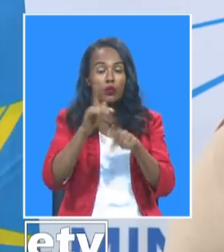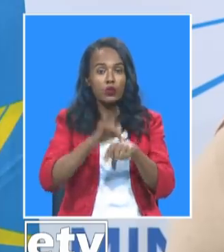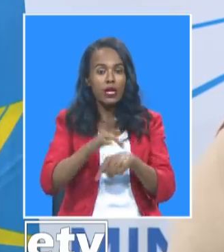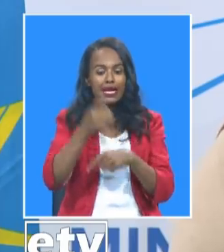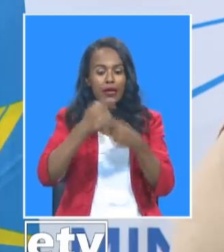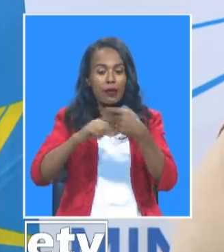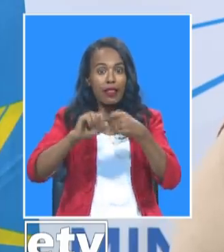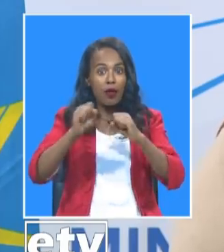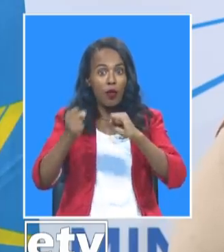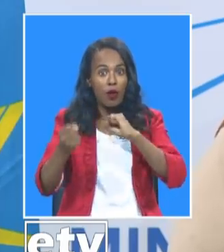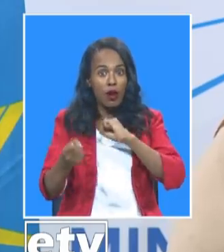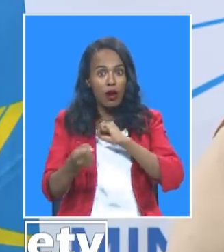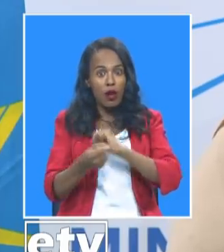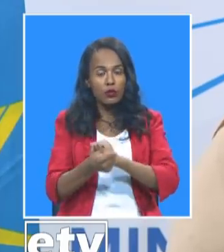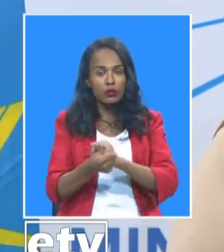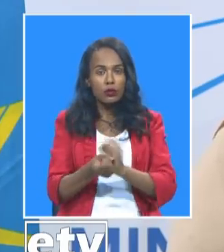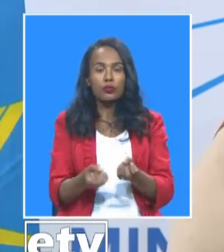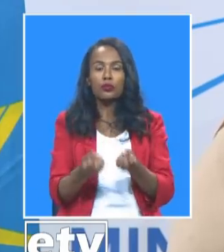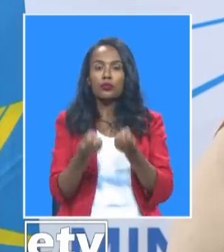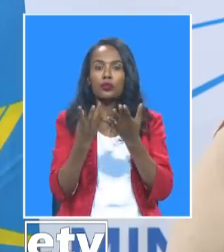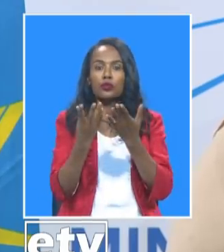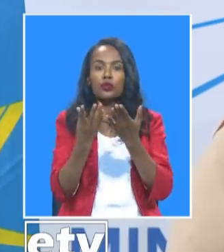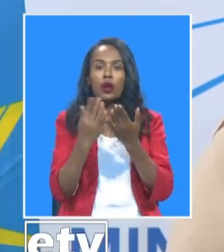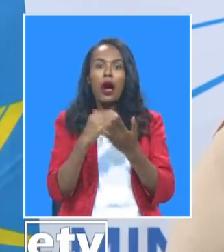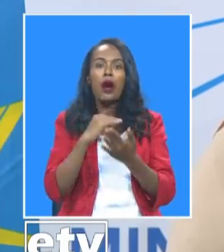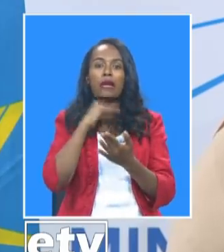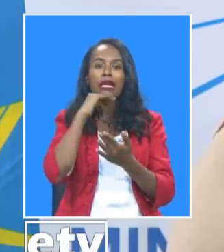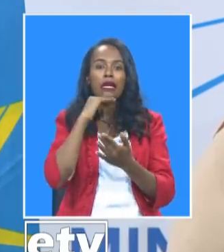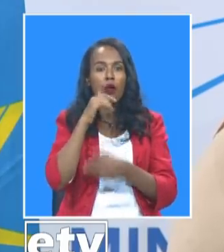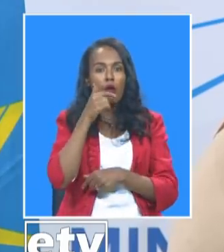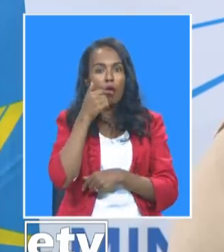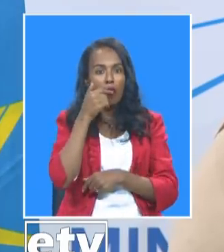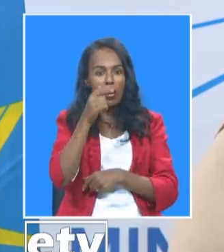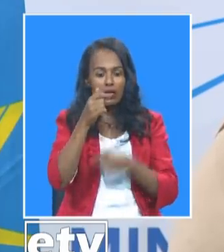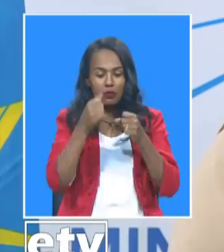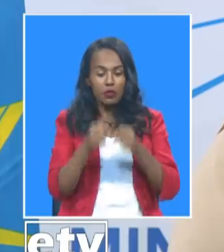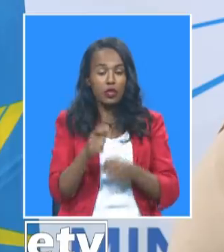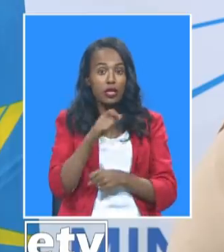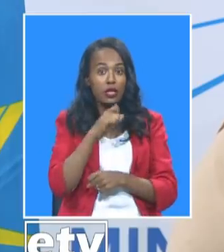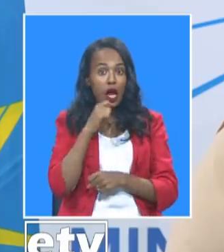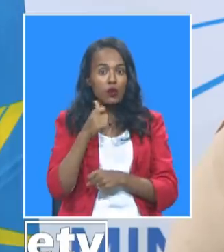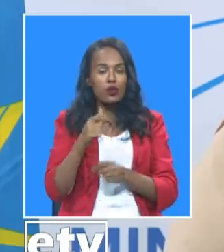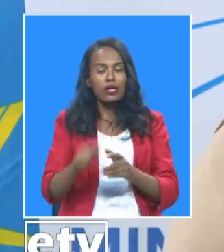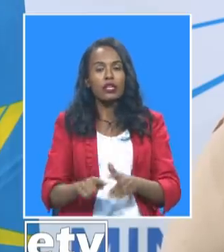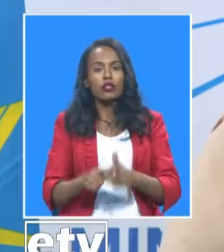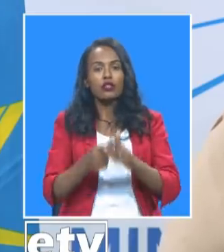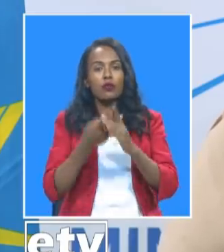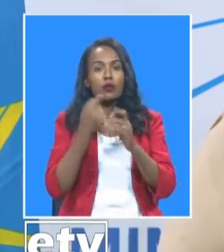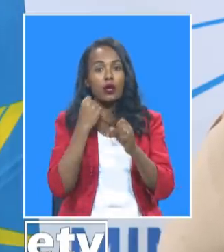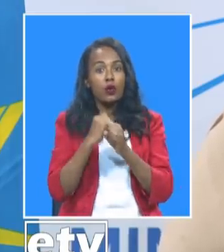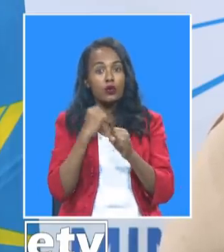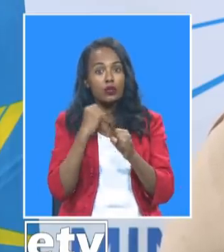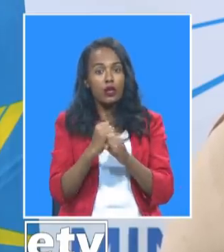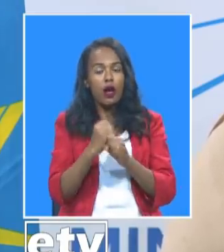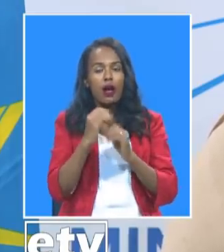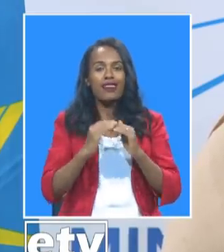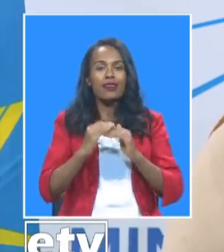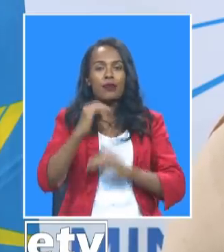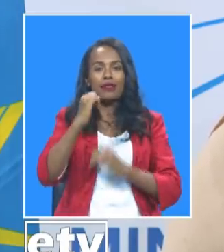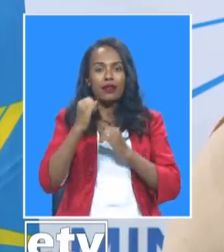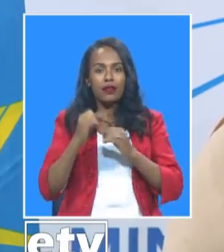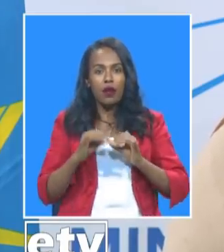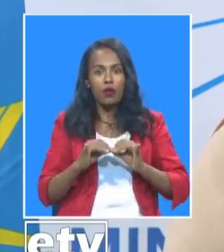የመጣው ለውጥ ብዙ አመርቂ ነው ማለት የሚቻል ስላይደለ የተጀመረው ስራ ይበልጥ